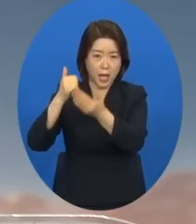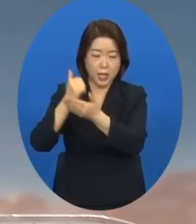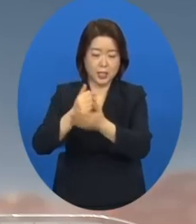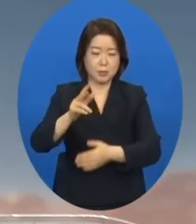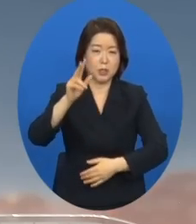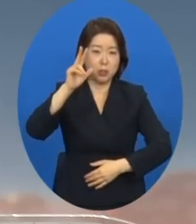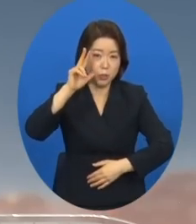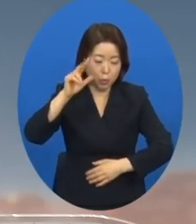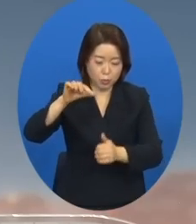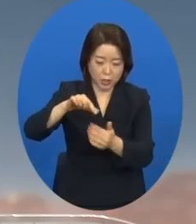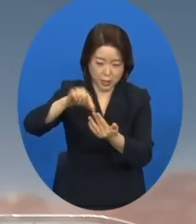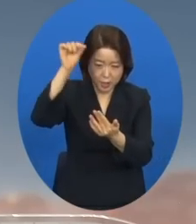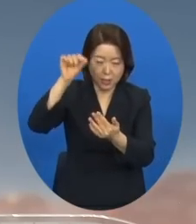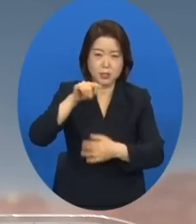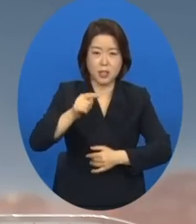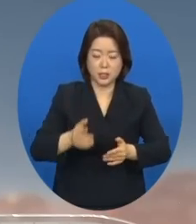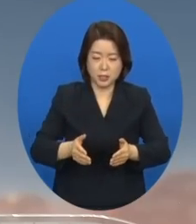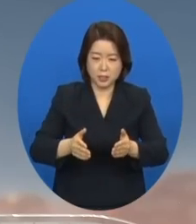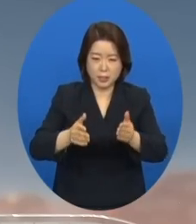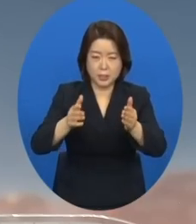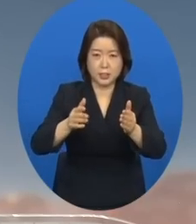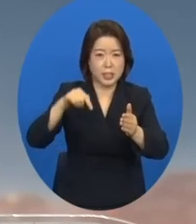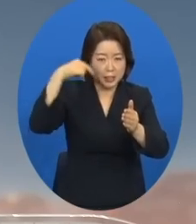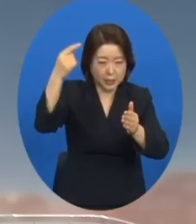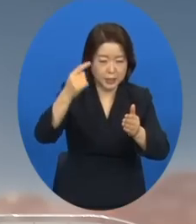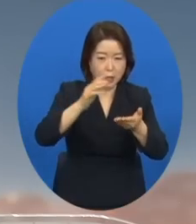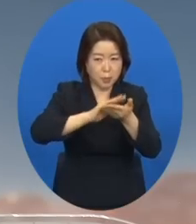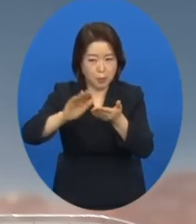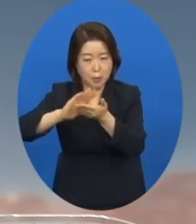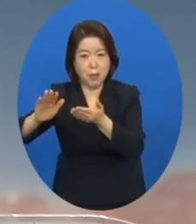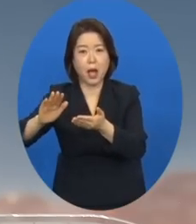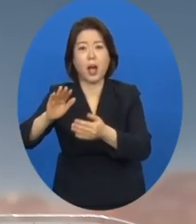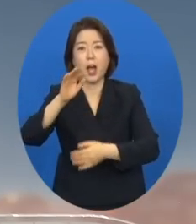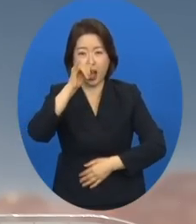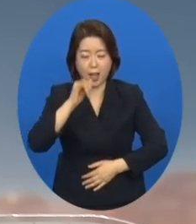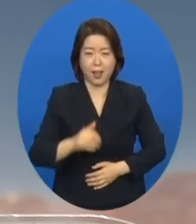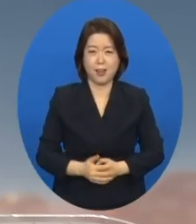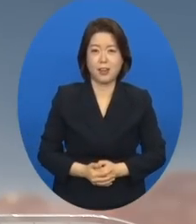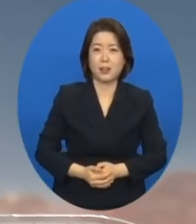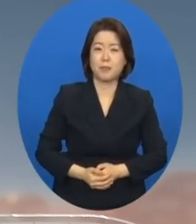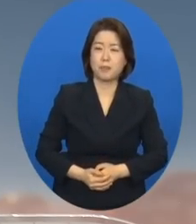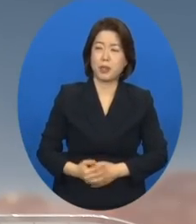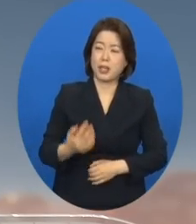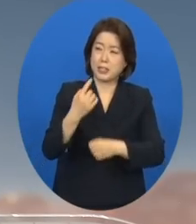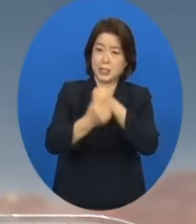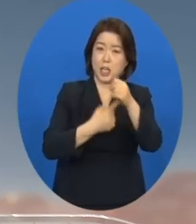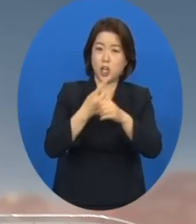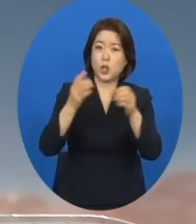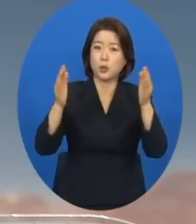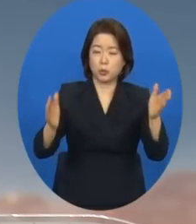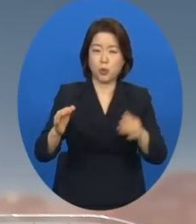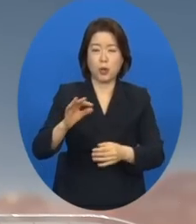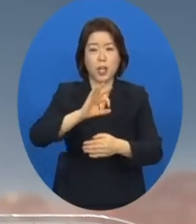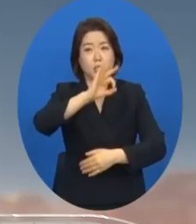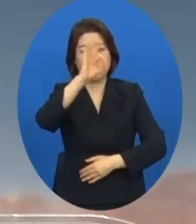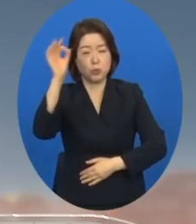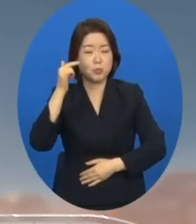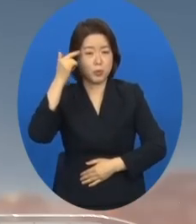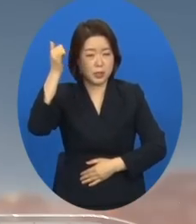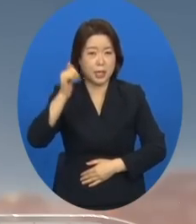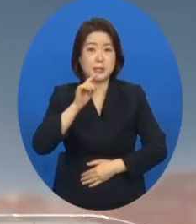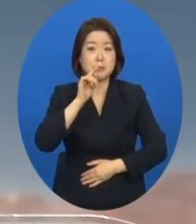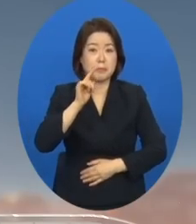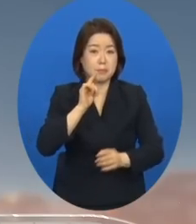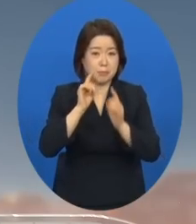여호수아를 택하셔서 그의 뒤를 있게 하셨습니다 지난 1년 동안 유목사님께서 말씀하신 것 중에 이런